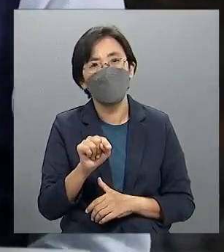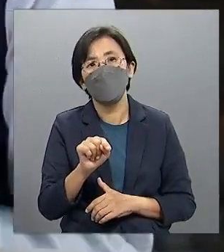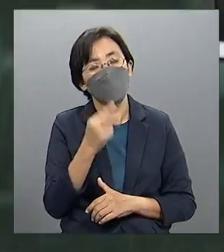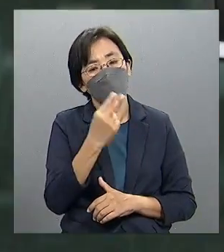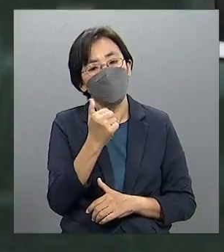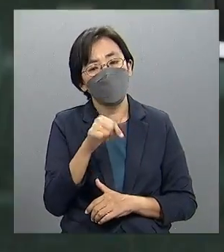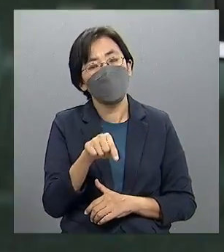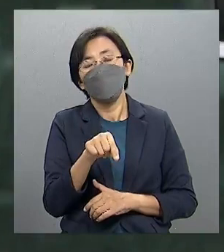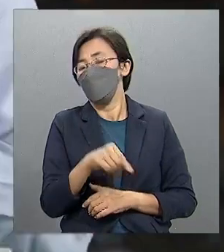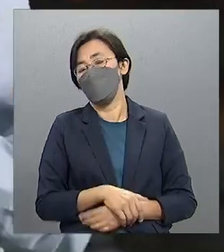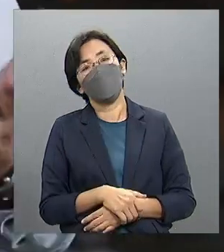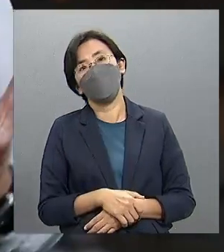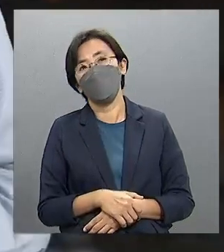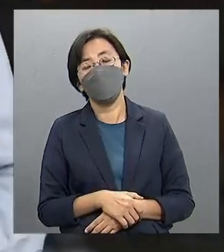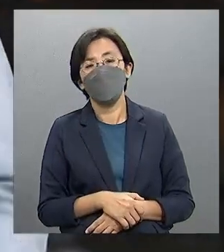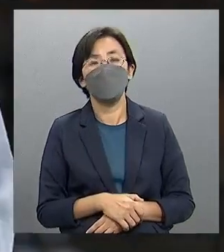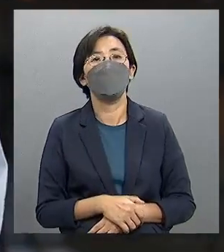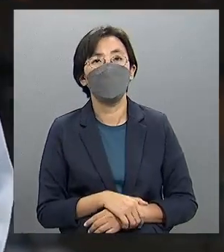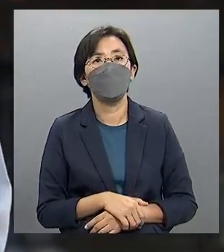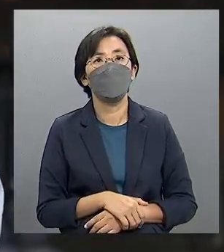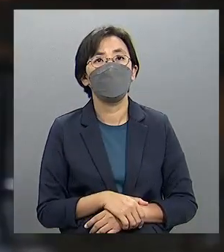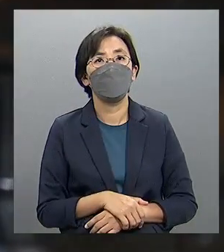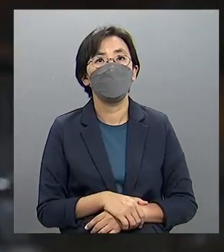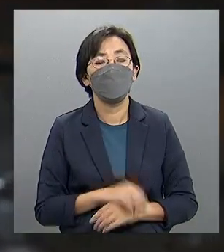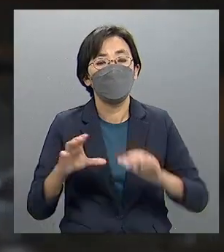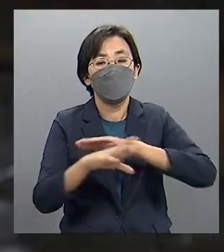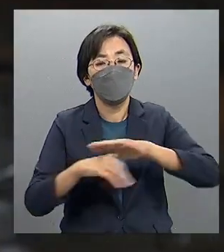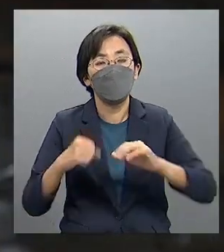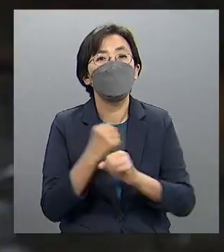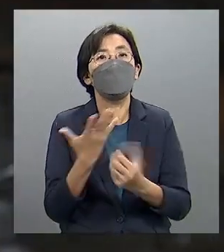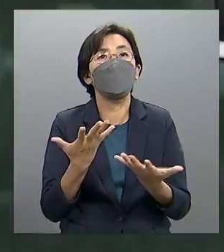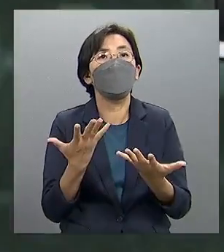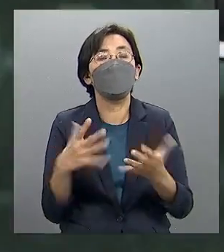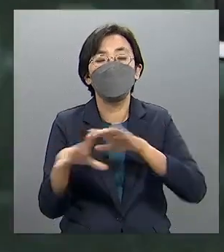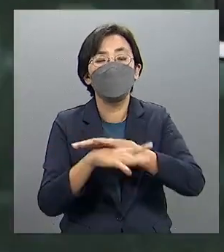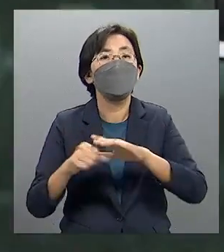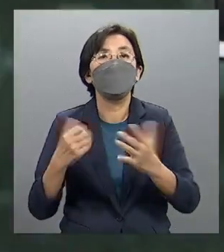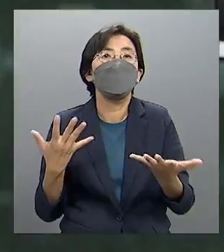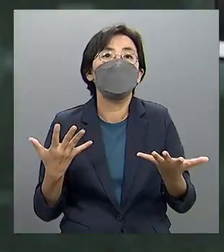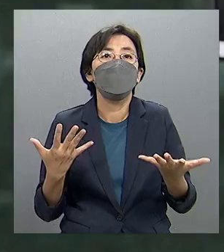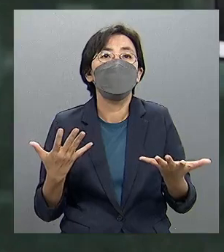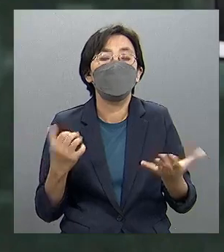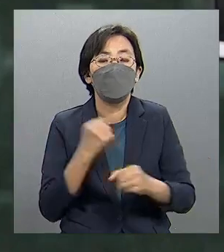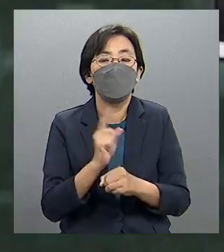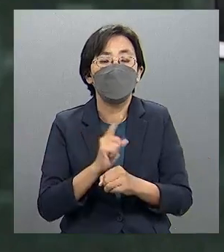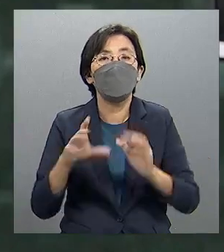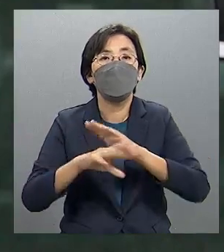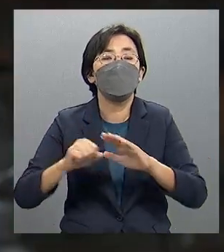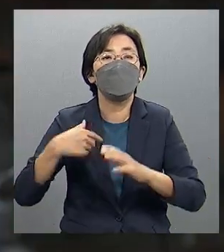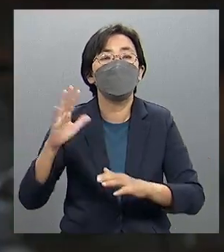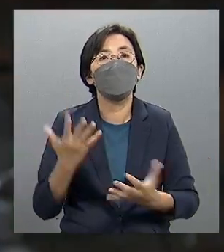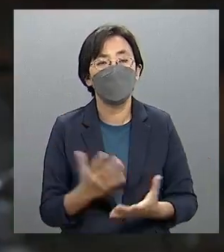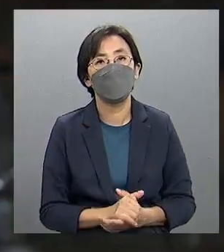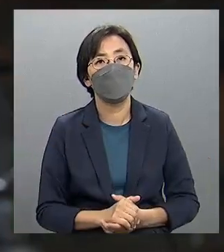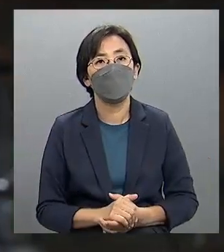อ๋อ เพราะฉะนั้นบอกอาจารย์หาโดนแฮกไปแล้วทำไงก็มันแฮกไปแล้วก็หลุดไปแล้วข้อมูลใน contact list คุณหลุดไปแล้วแล้วยิ่งเป็นกรณีพวกนี้มันทำไงรู้ไหมฮะ ครับ ถ้